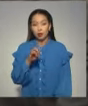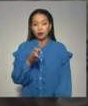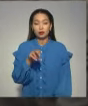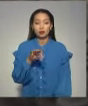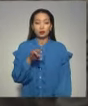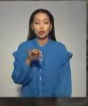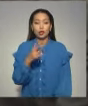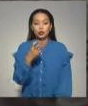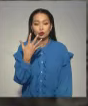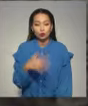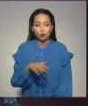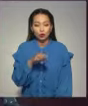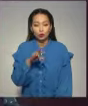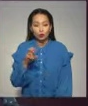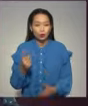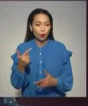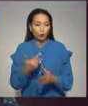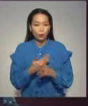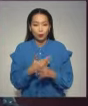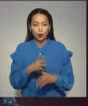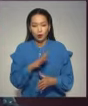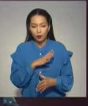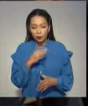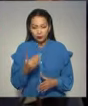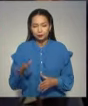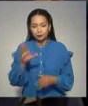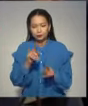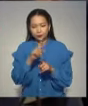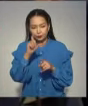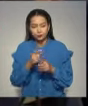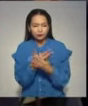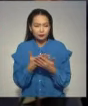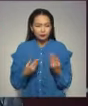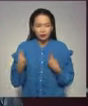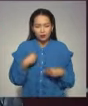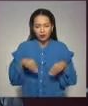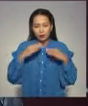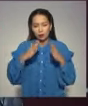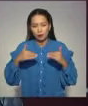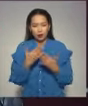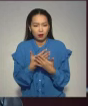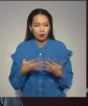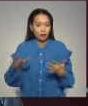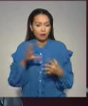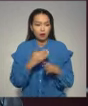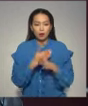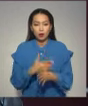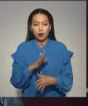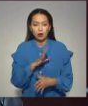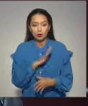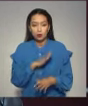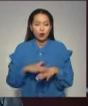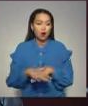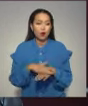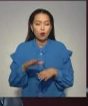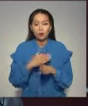250 тонна гуманитарлық көмек берілді. Оның ішінде шатырлар, көрпе төсек пен жеке гигиеналық заттар бар. 1.3 миллион баттаниє. Заттай